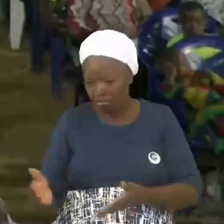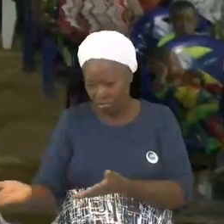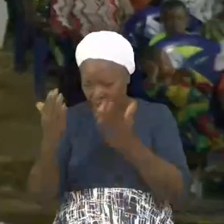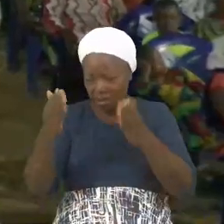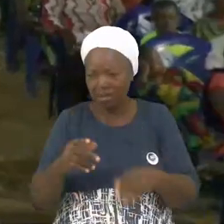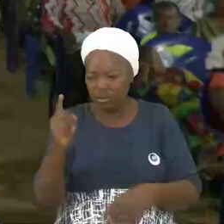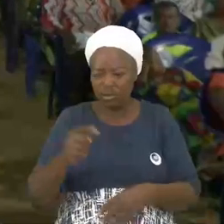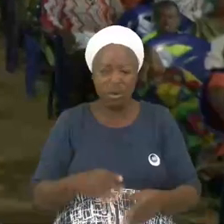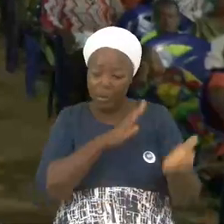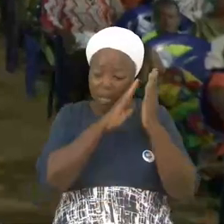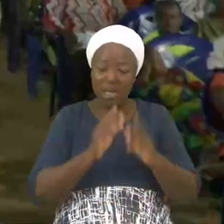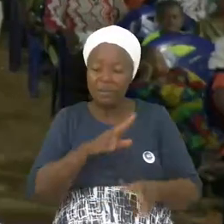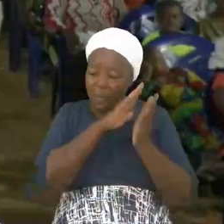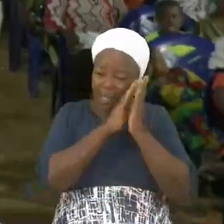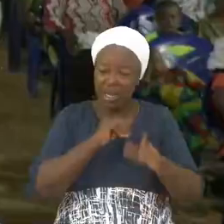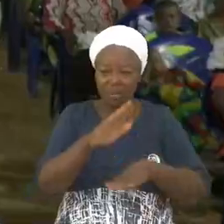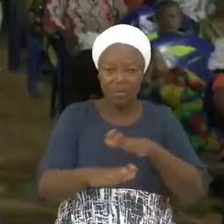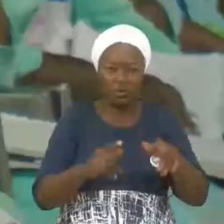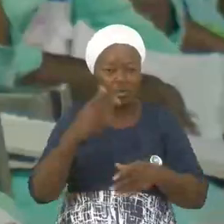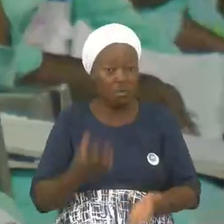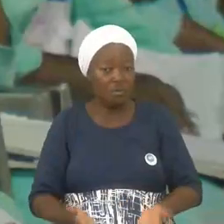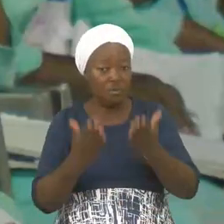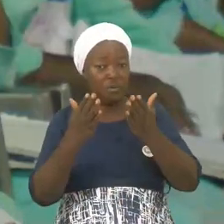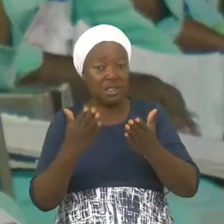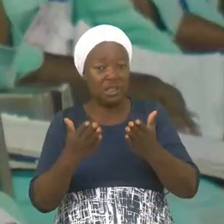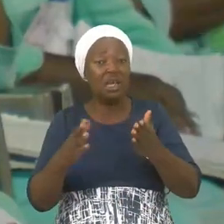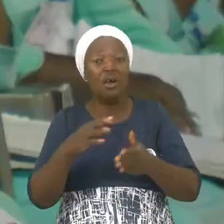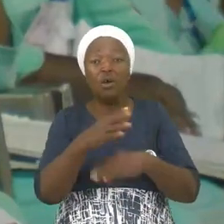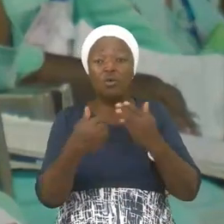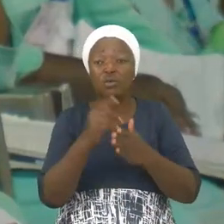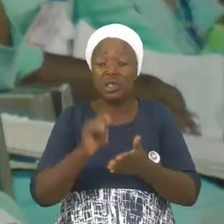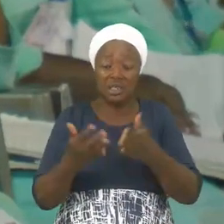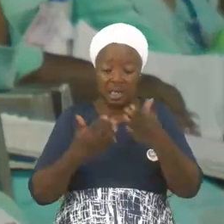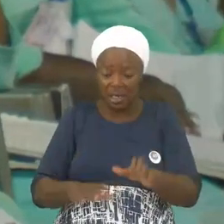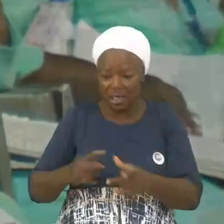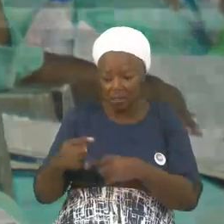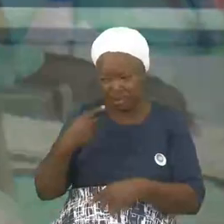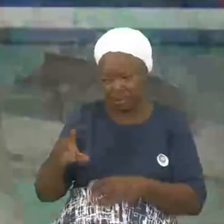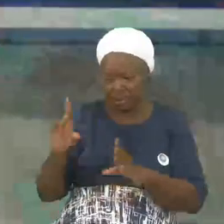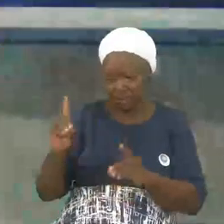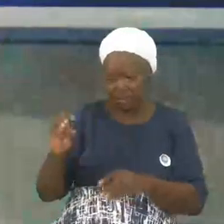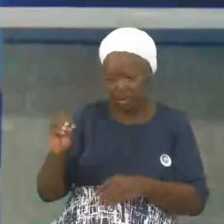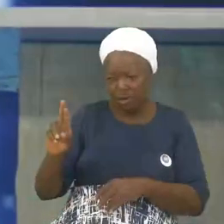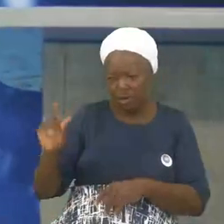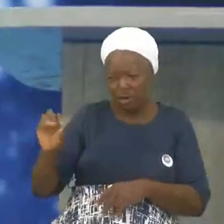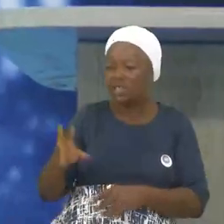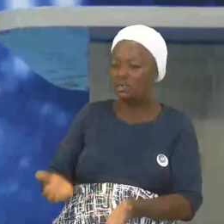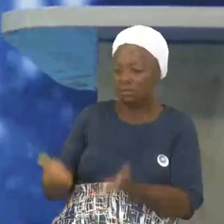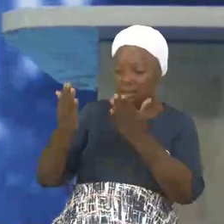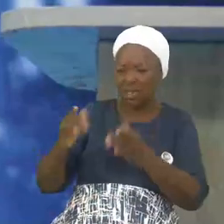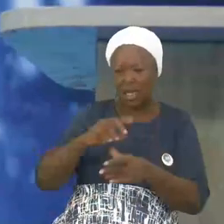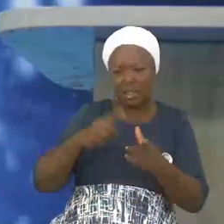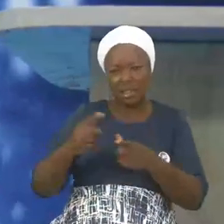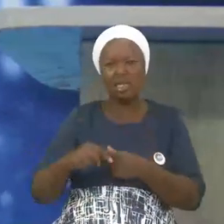Alors, tu diras à Annie, prends ton lit et marche. Et tu vas ressusciter les morts. Tu iras chez Dorcas. Tu vas dire,